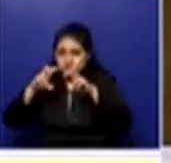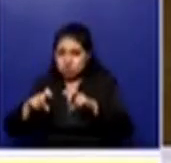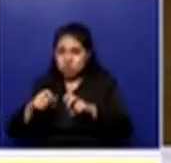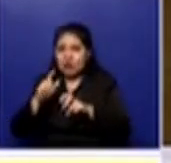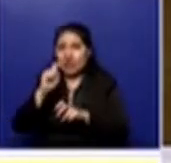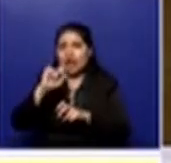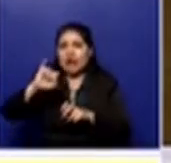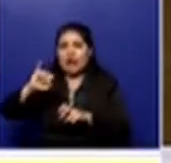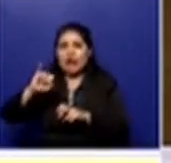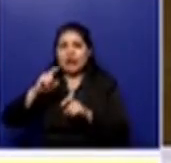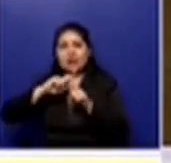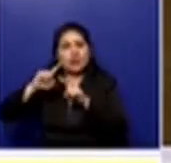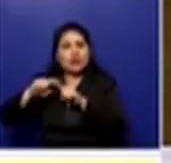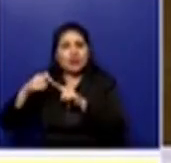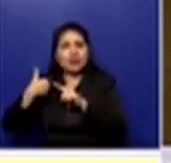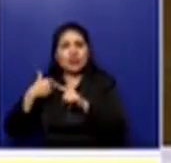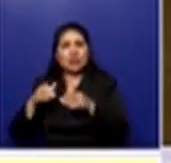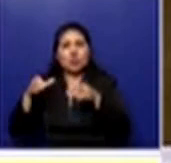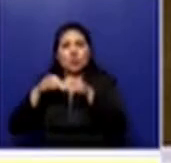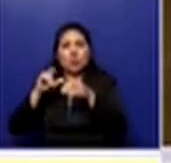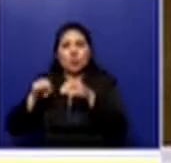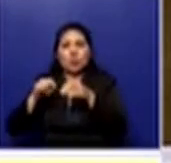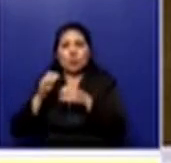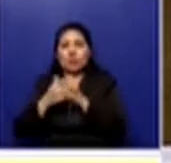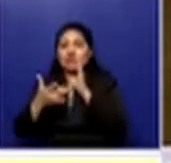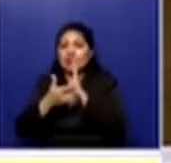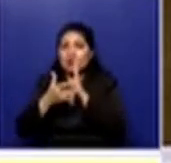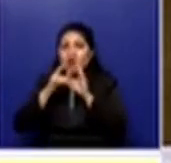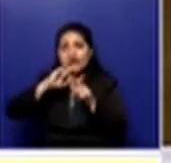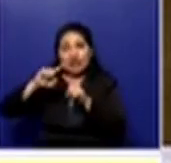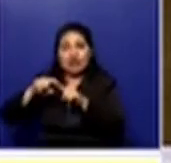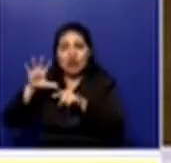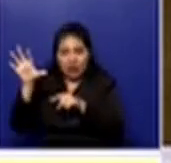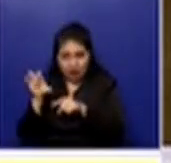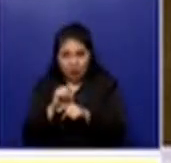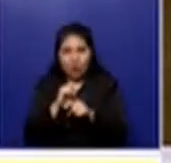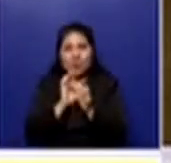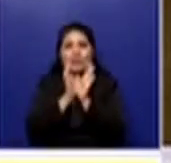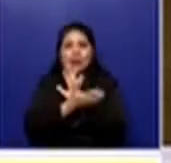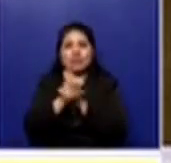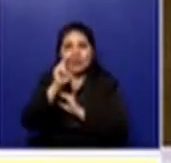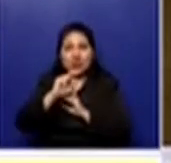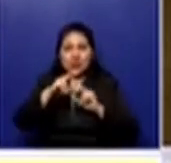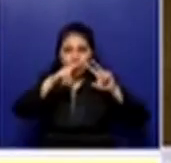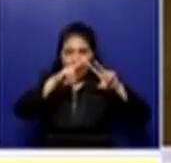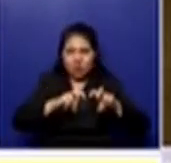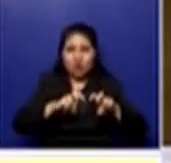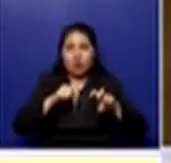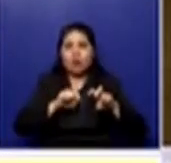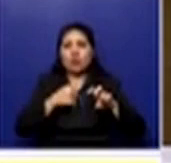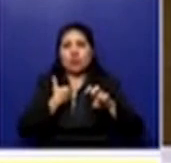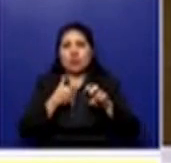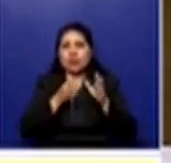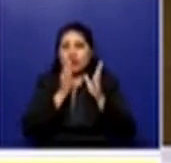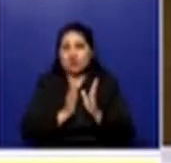AI ของเรื่องของกลุ่มผู้ดิจิทัลต่างๆเนี่ยก็จะได้นำมาใช้ในการที่เราจะวิเคราะห์กลุ่มผู้รับส